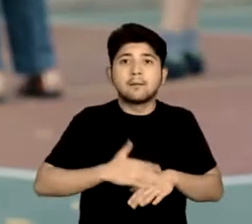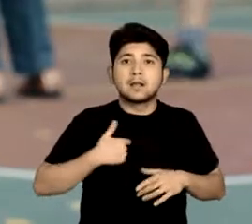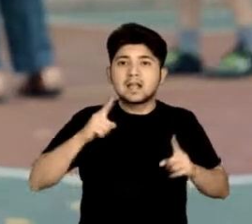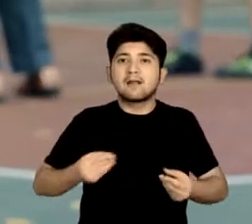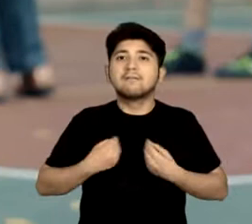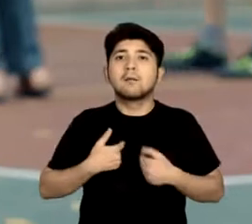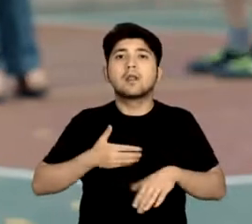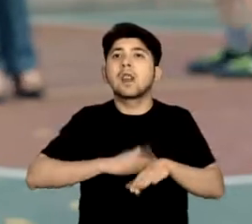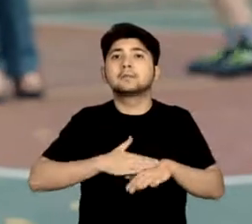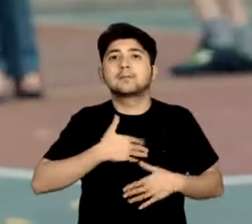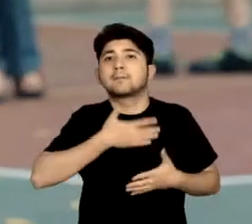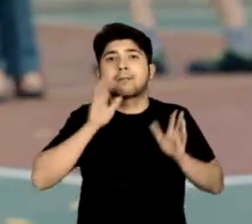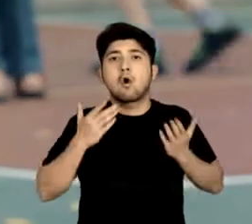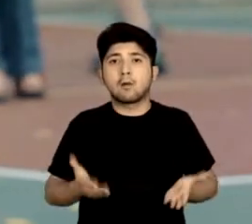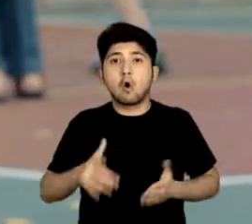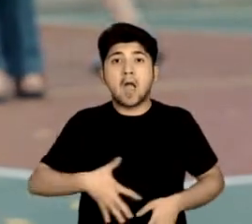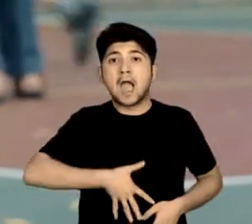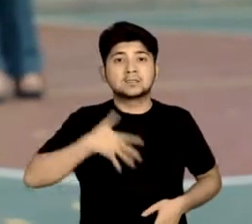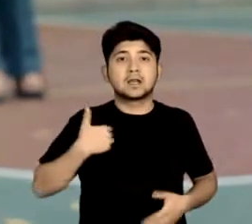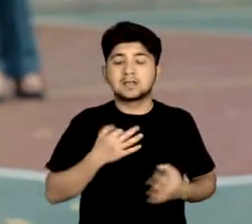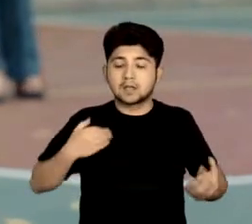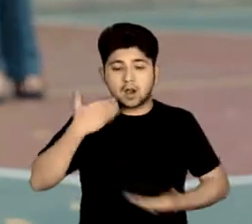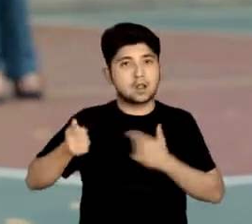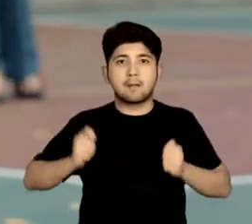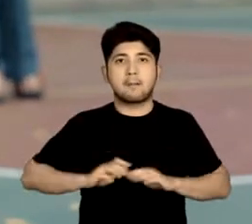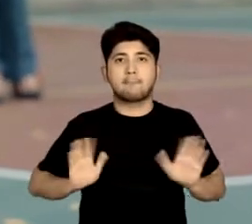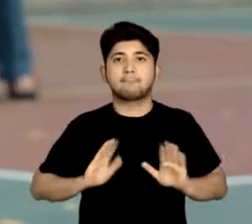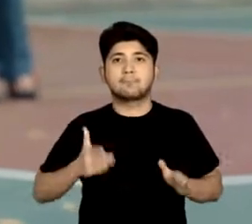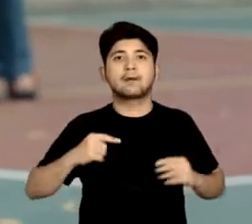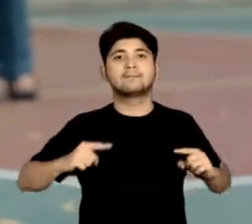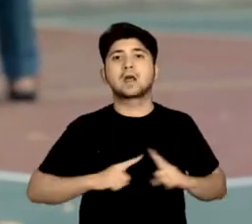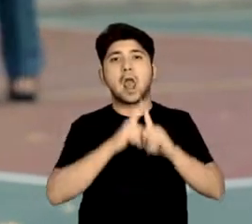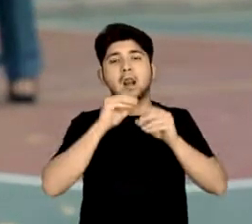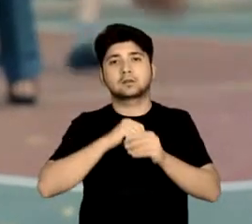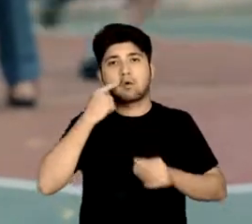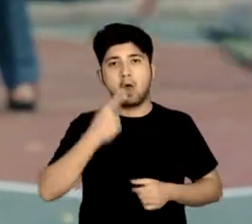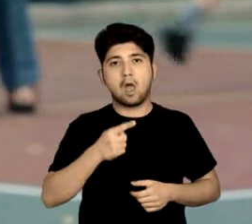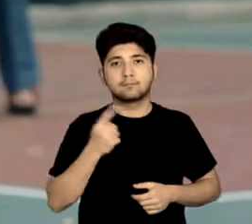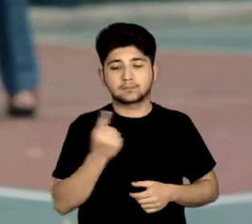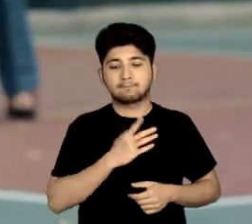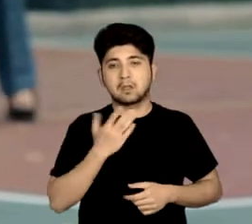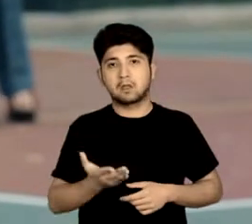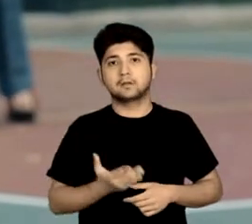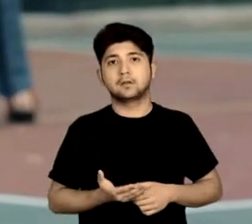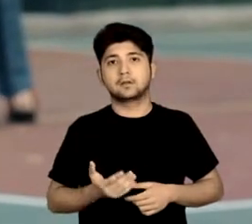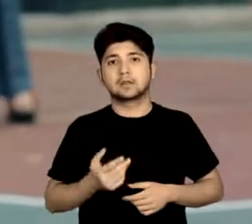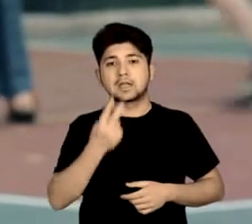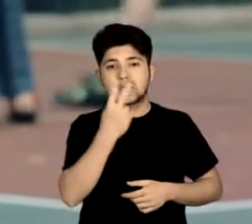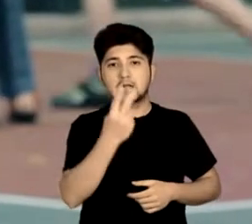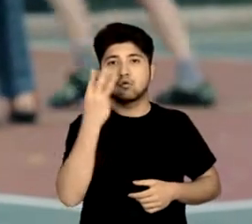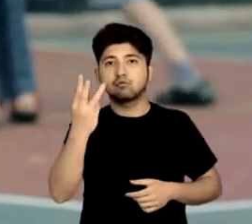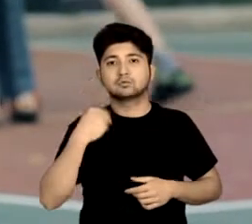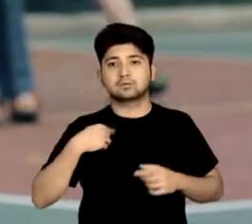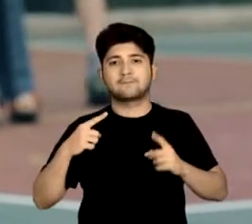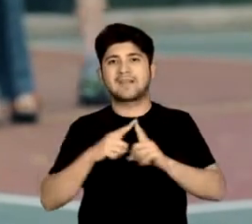bu görev benim neyim? Hani o heyecan hiçbir şey anlatılamaz size. Finalde ise şöyle bir şey var. Biz 2 ve